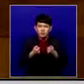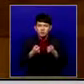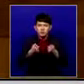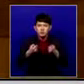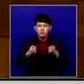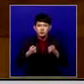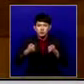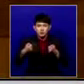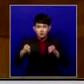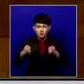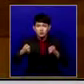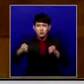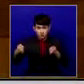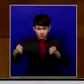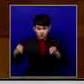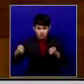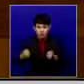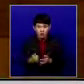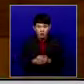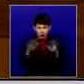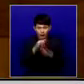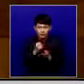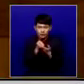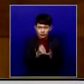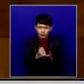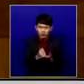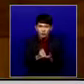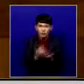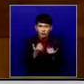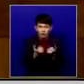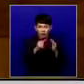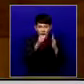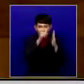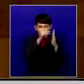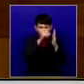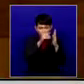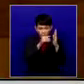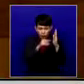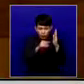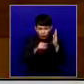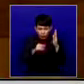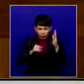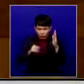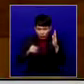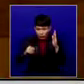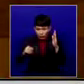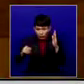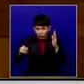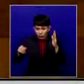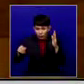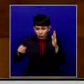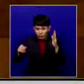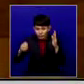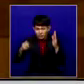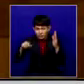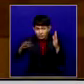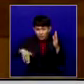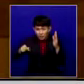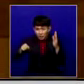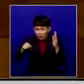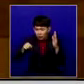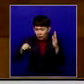าพว่าถึงจุดหนึ่งมากดลงมาจุดต่ำสุดแล้วมีกันไม่เกิน10คนจะคลายอย่าง